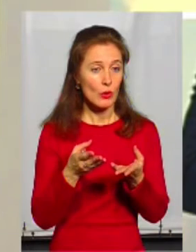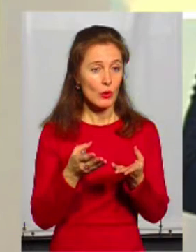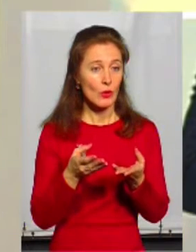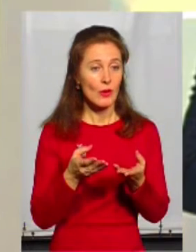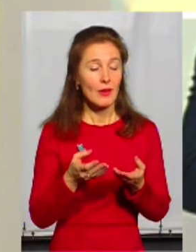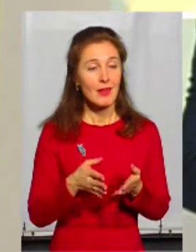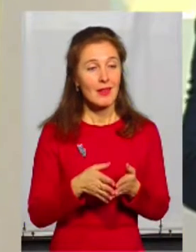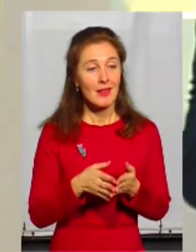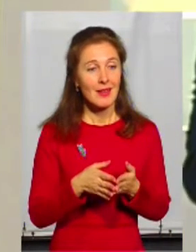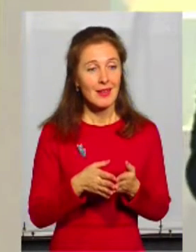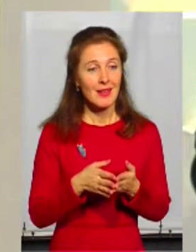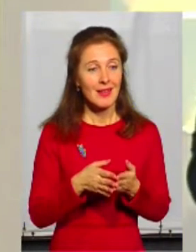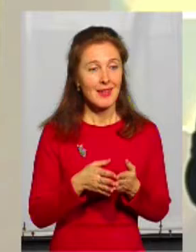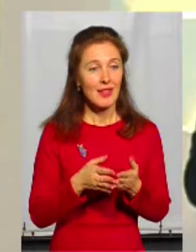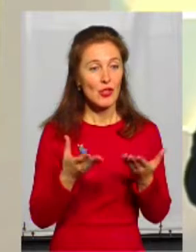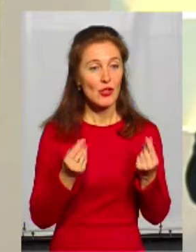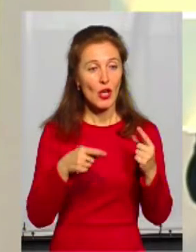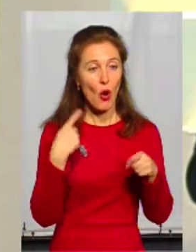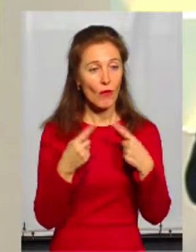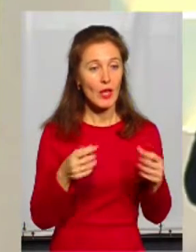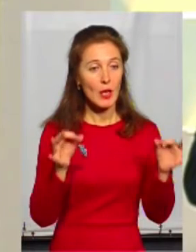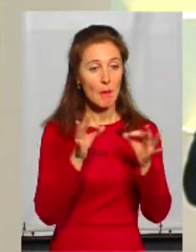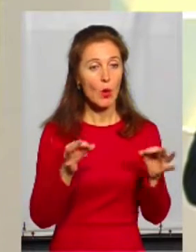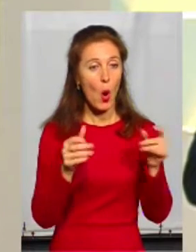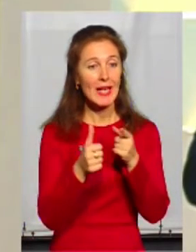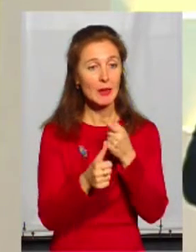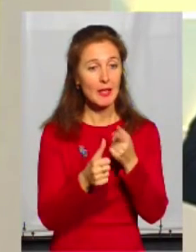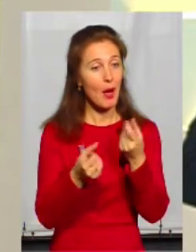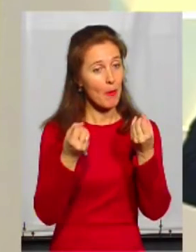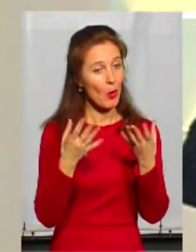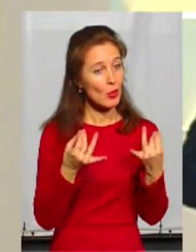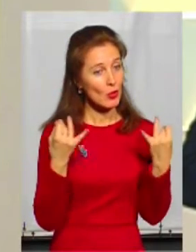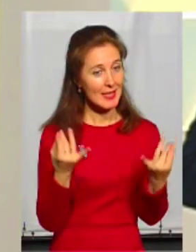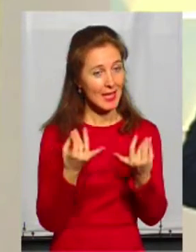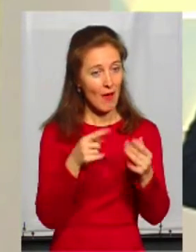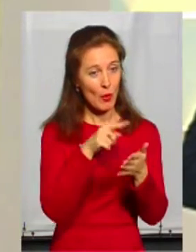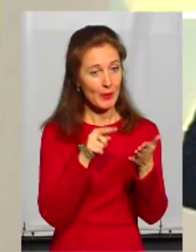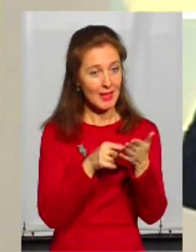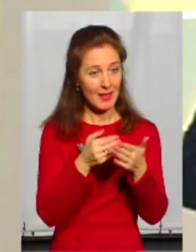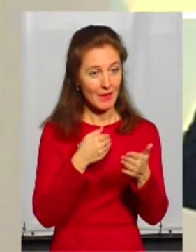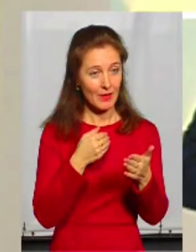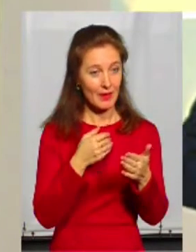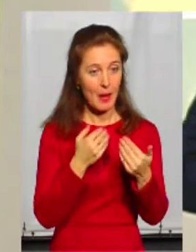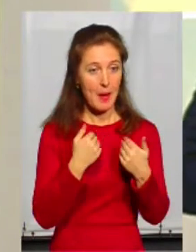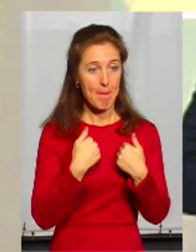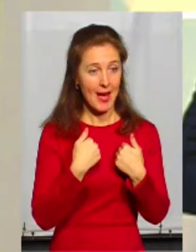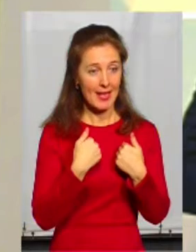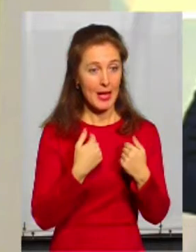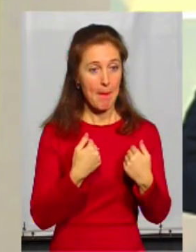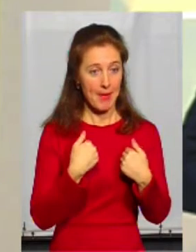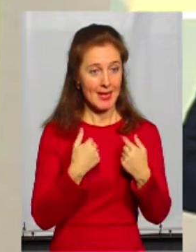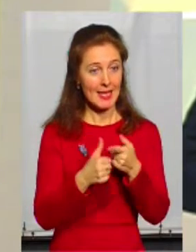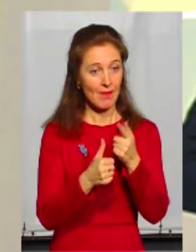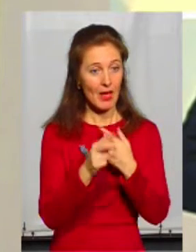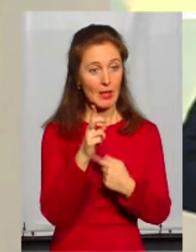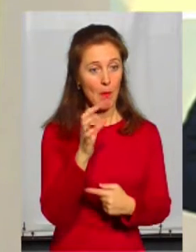для зручності. І ще говорили про імена. Просто цікаво, питання від мене. Мене звати Богдан. Це